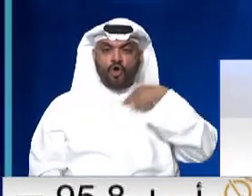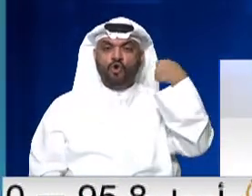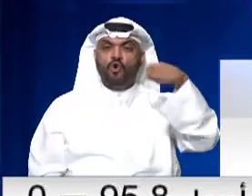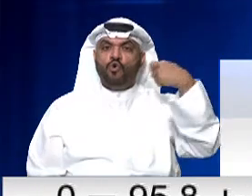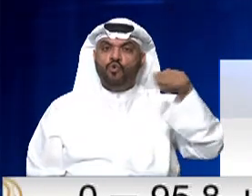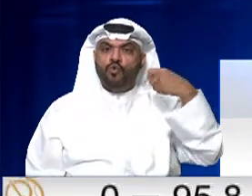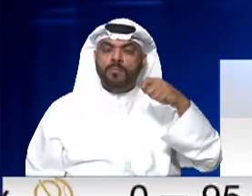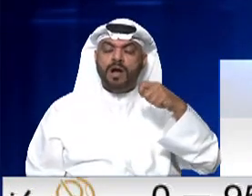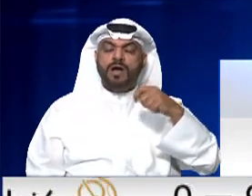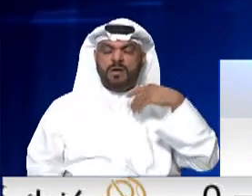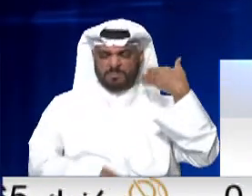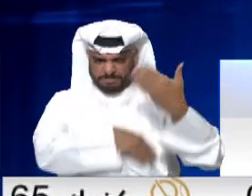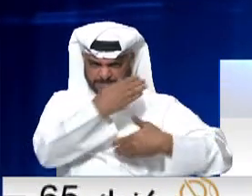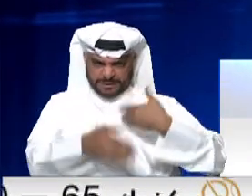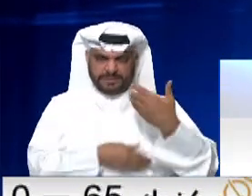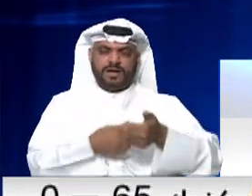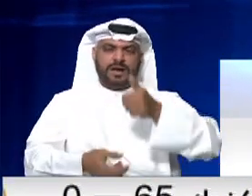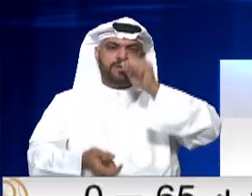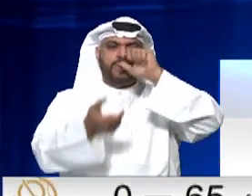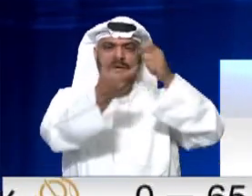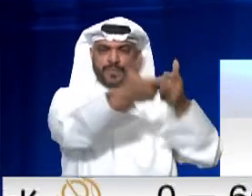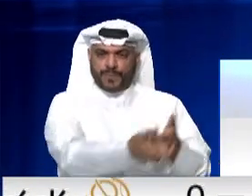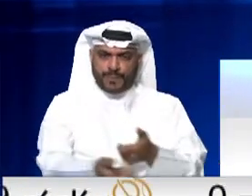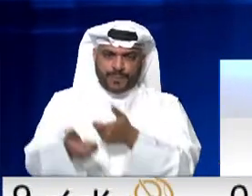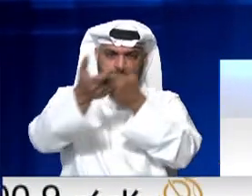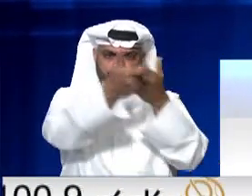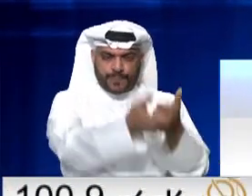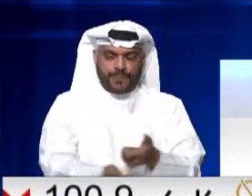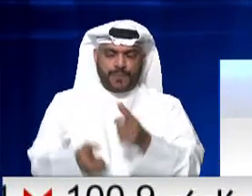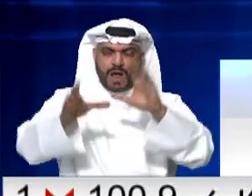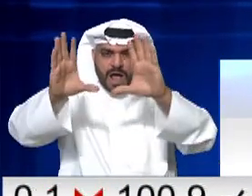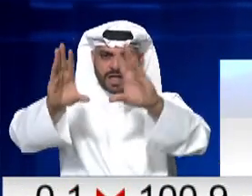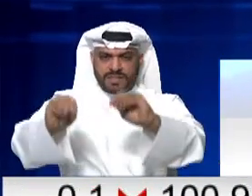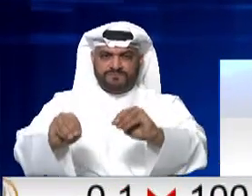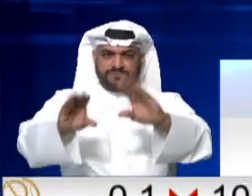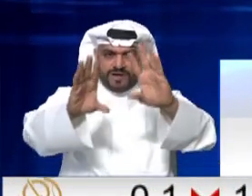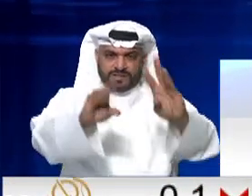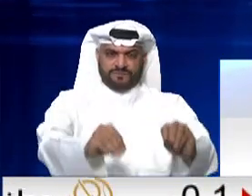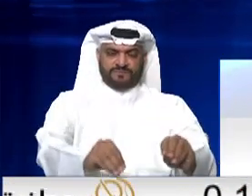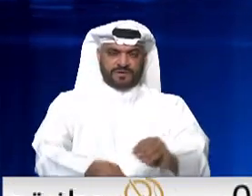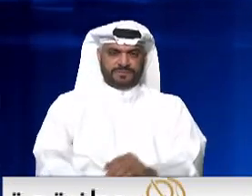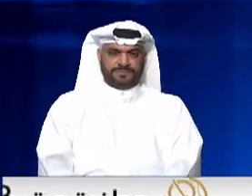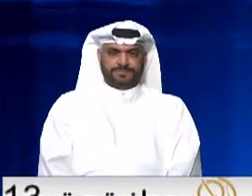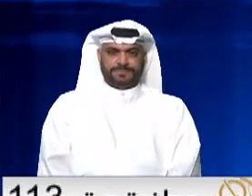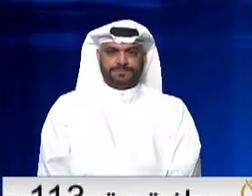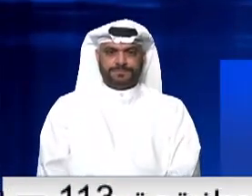الصديق من احتواء وتجاوز اثر هذه الكارثه الطبيعيه